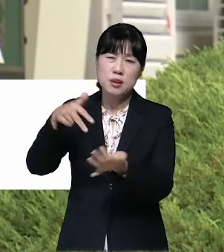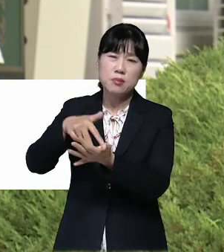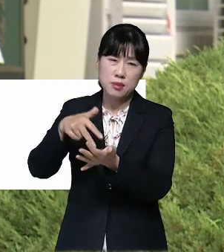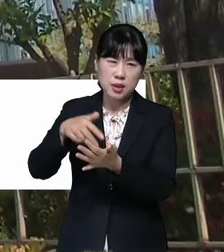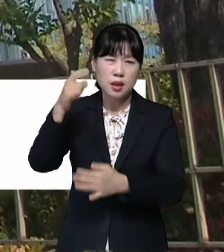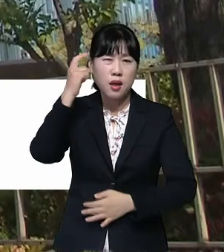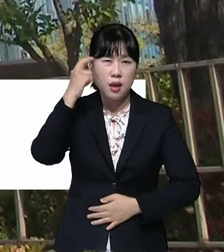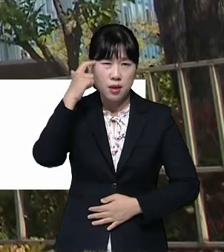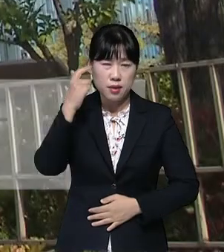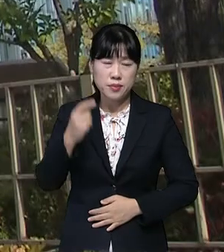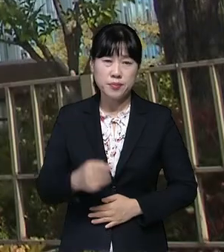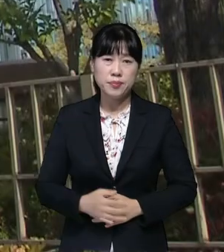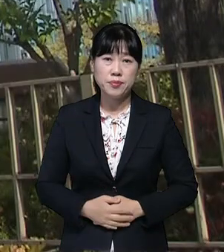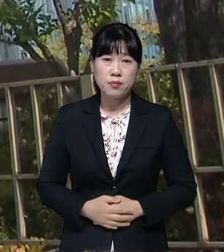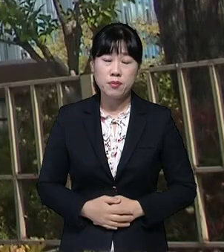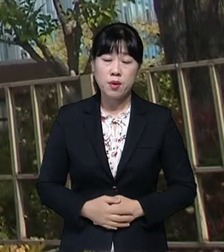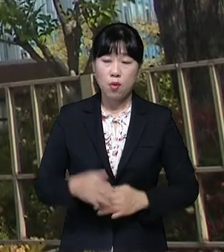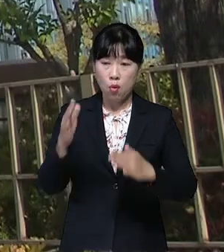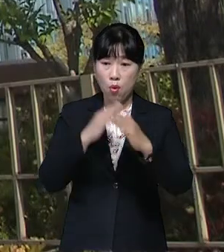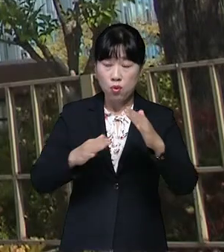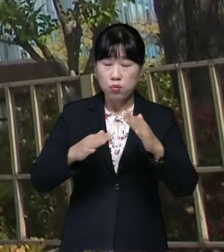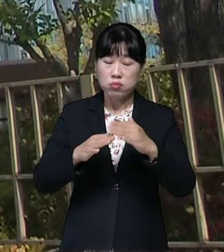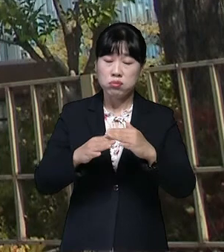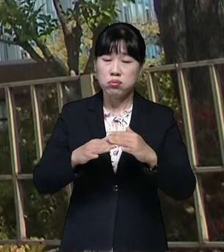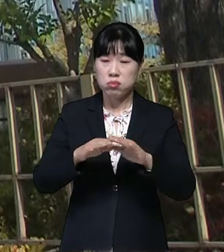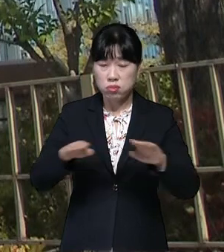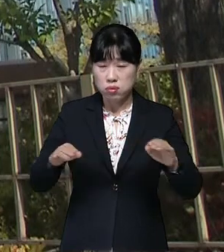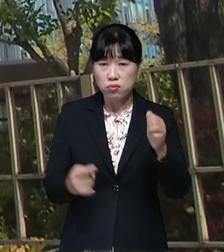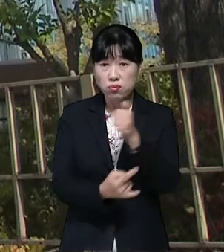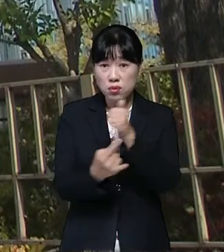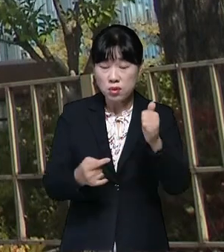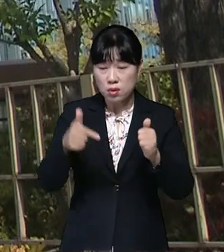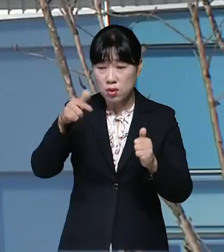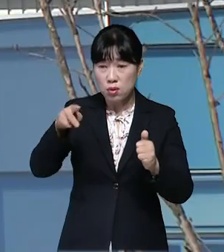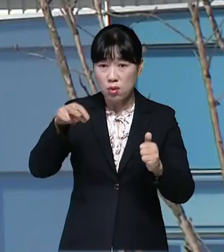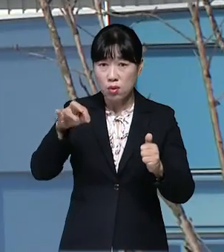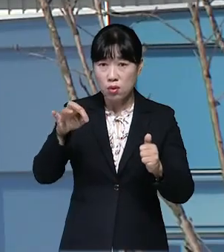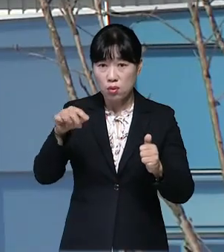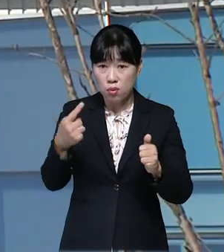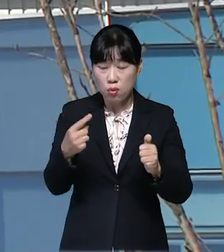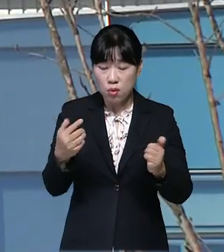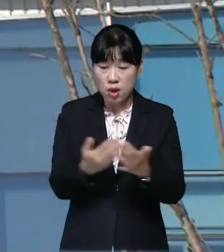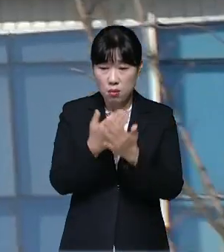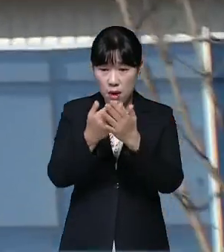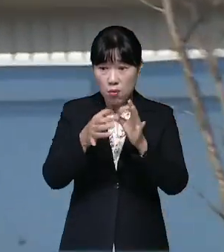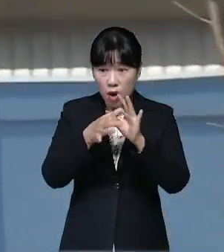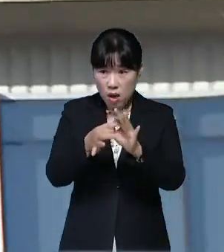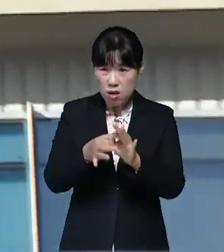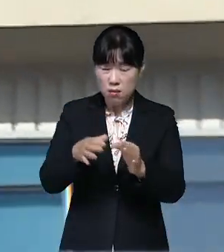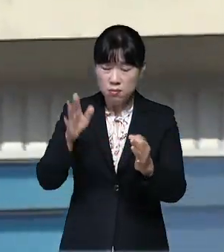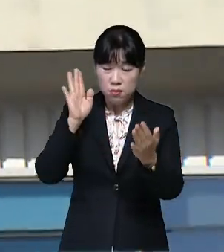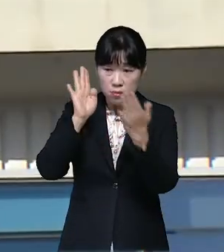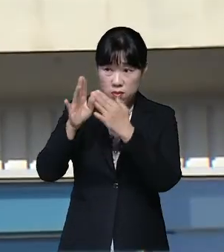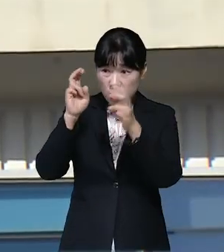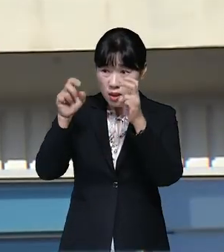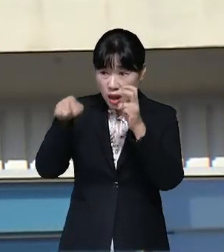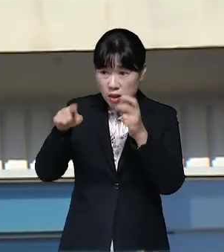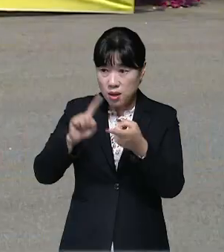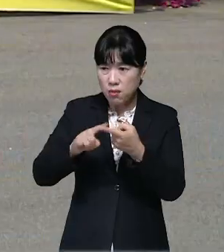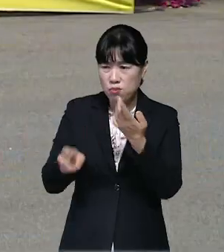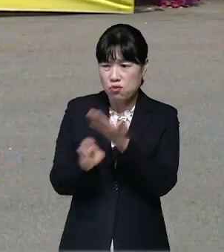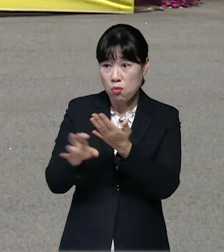뜻인 것 같습니다. 공정위까지 경도 개발과 관련된 미래세 계열사의 불법 대출 의혹 조사에